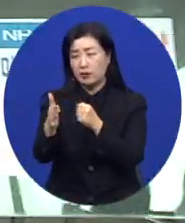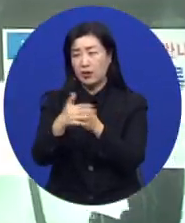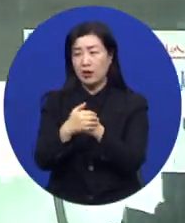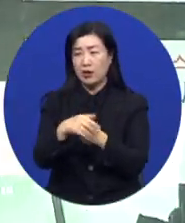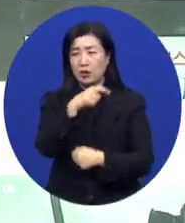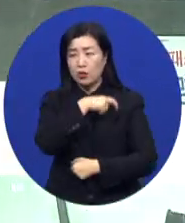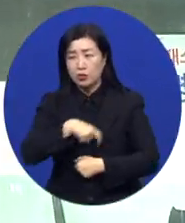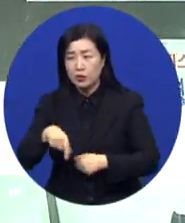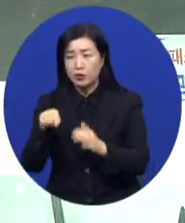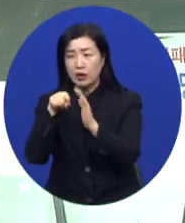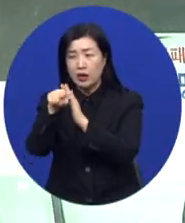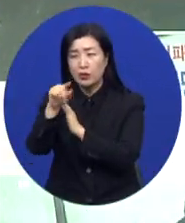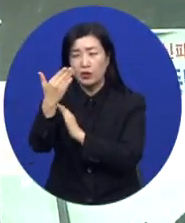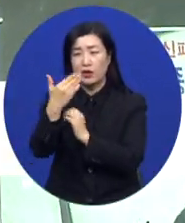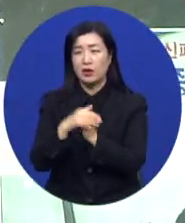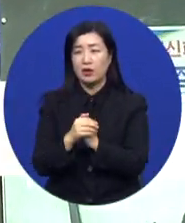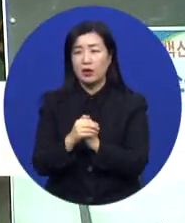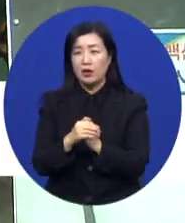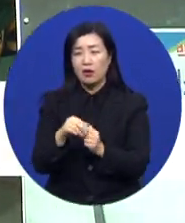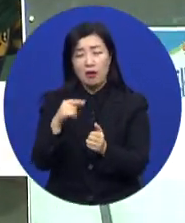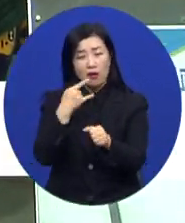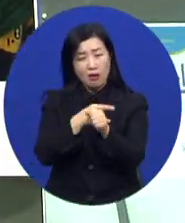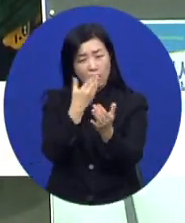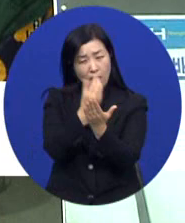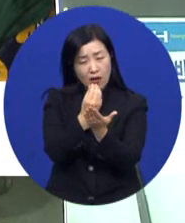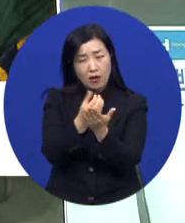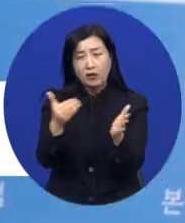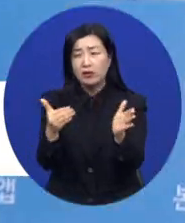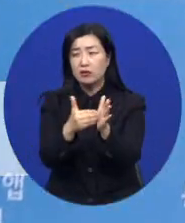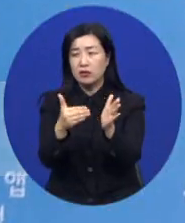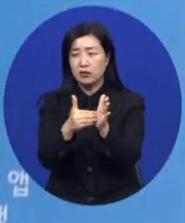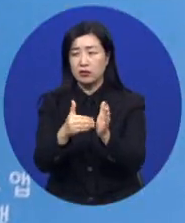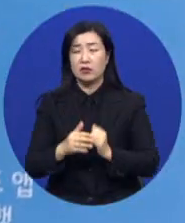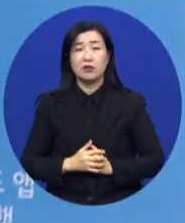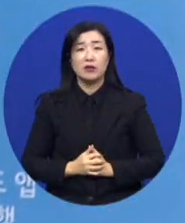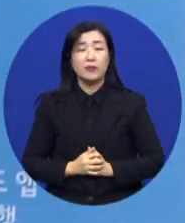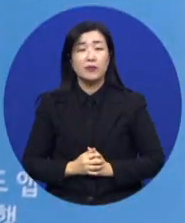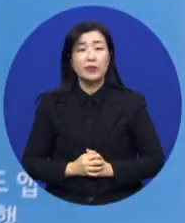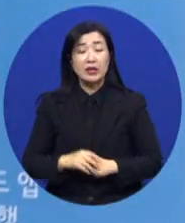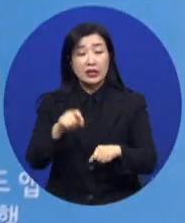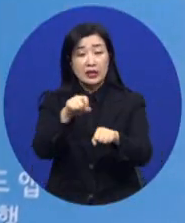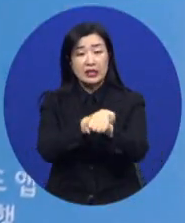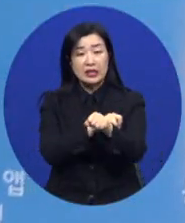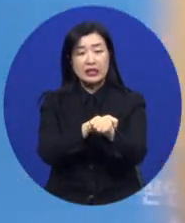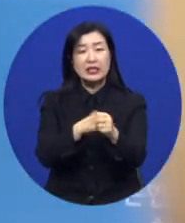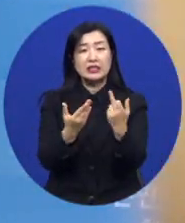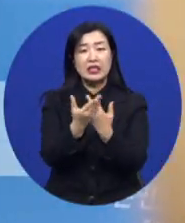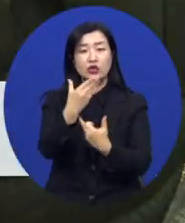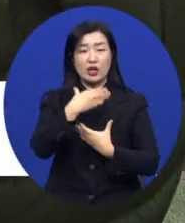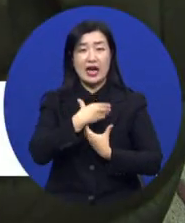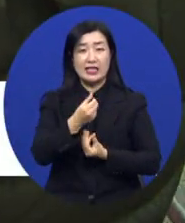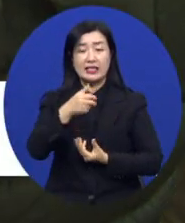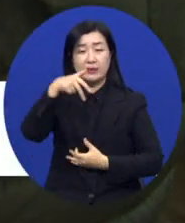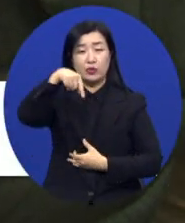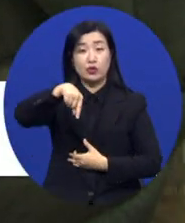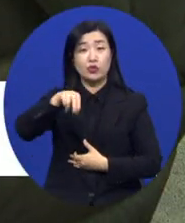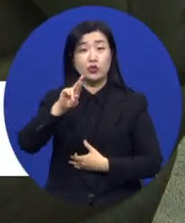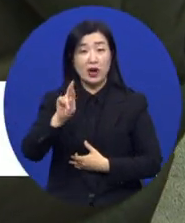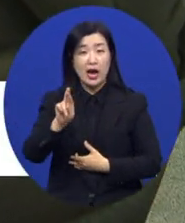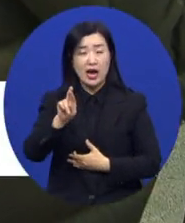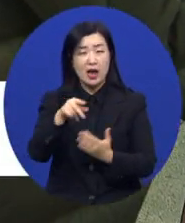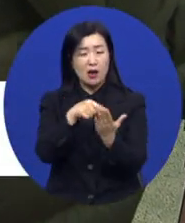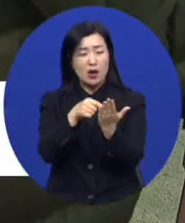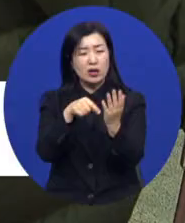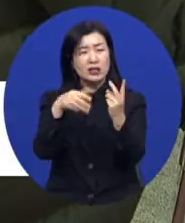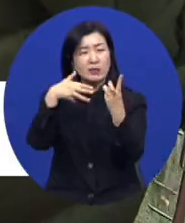좀 해야 공매 1 음식사진 갈아주세요 특히 제주 안심 코드에는 부스터 샷 접종 확인